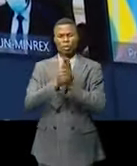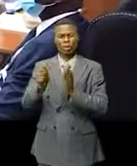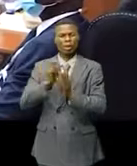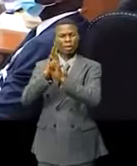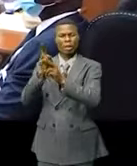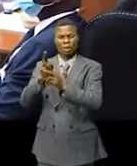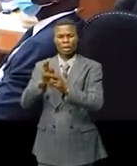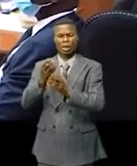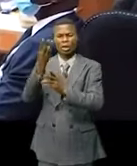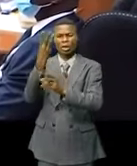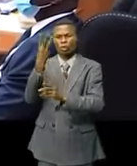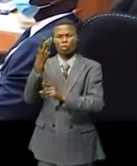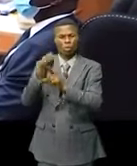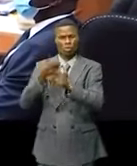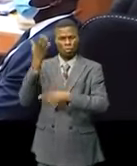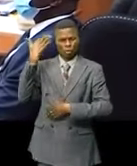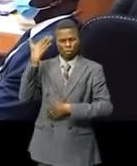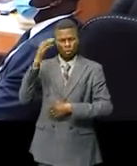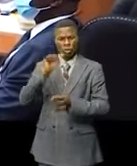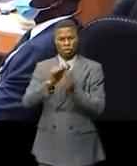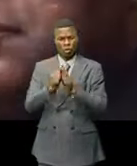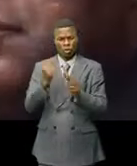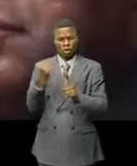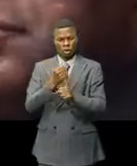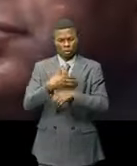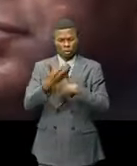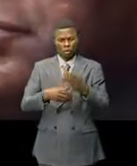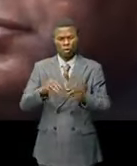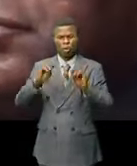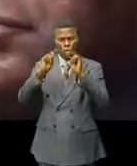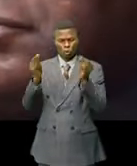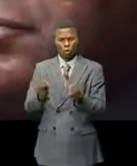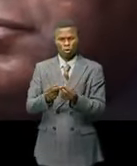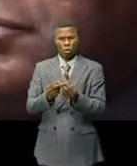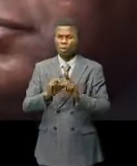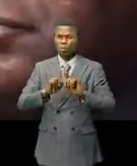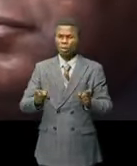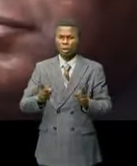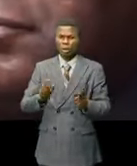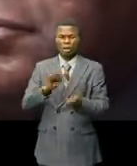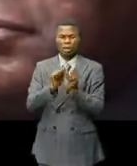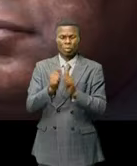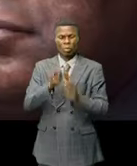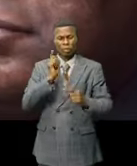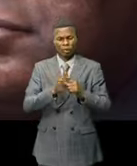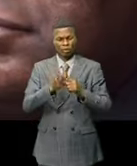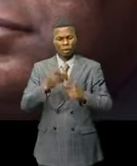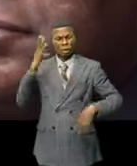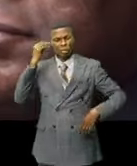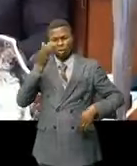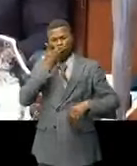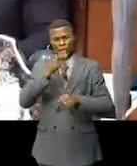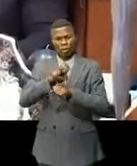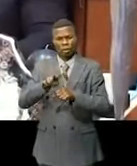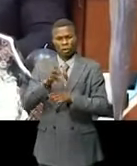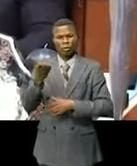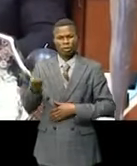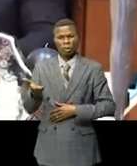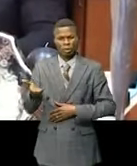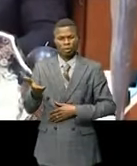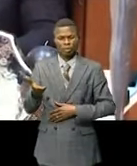d'activité trimestriel et la densité du travail accompli par la Commission malgré un contexte difficile marqué par la pandémie